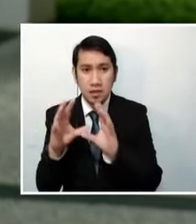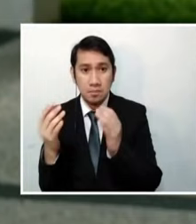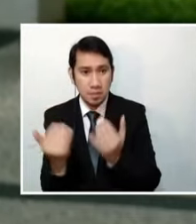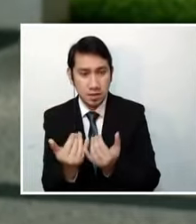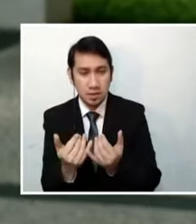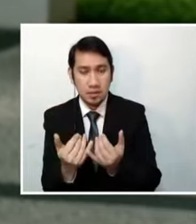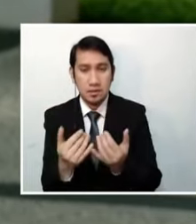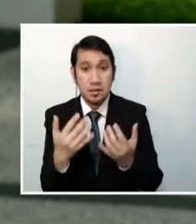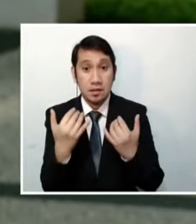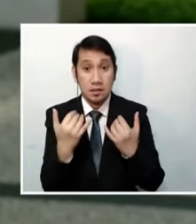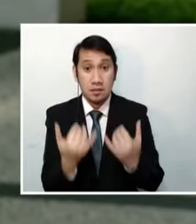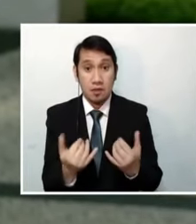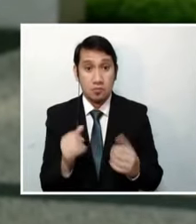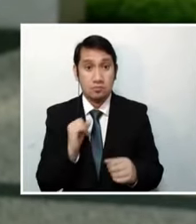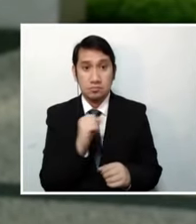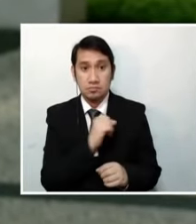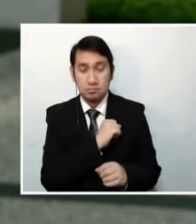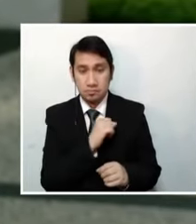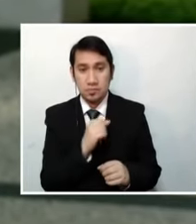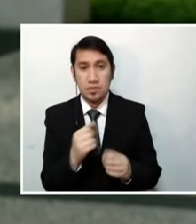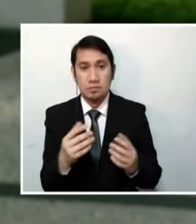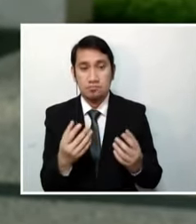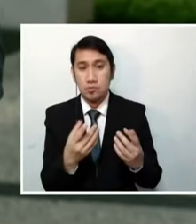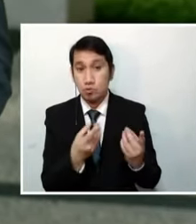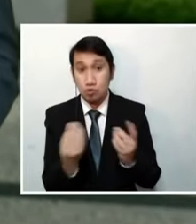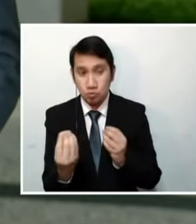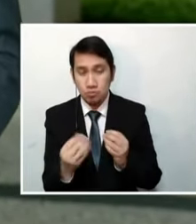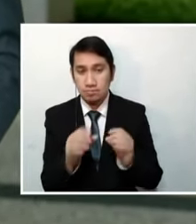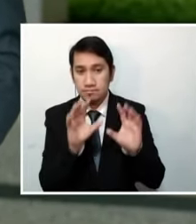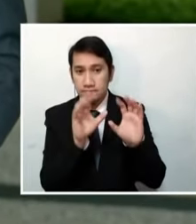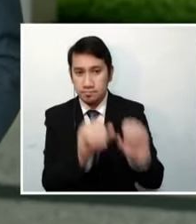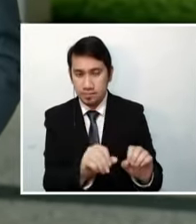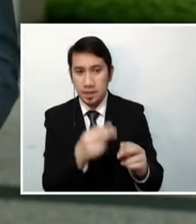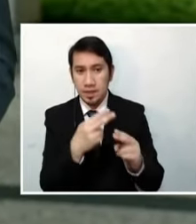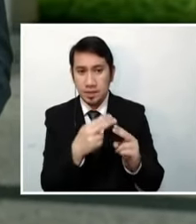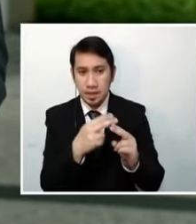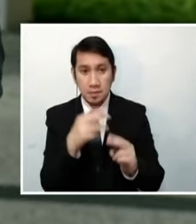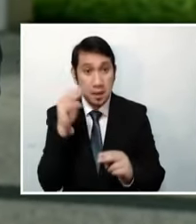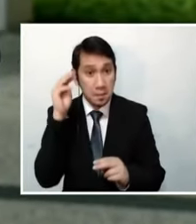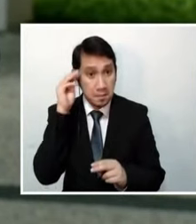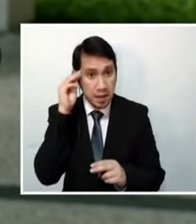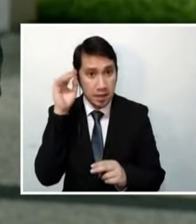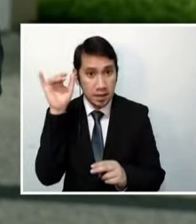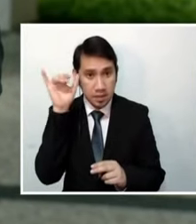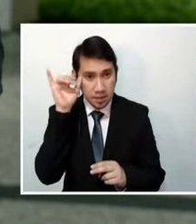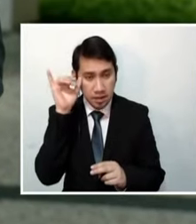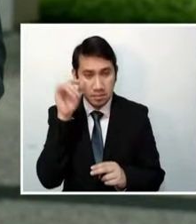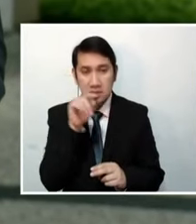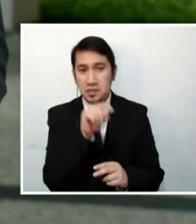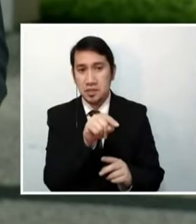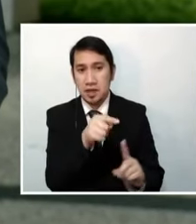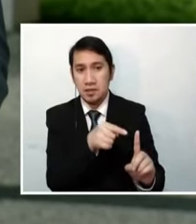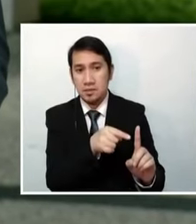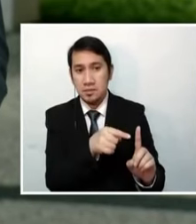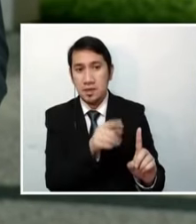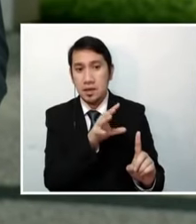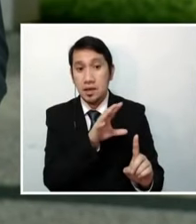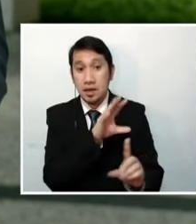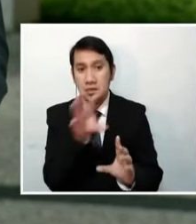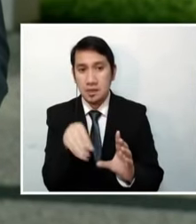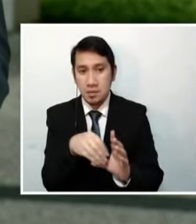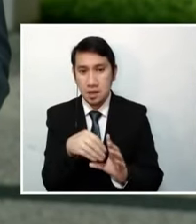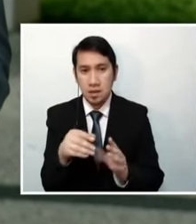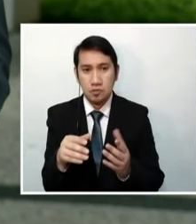para ipa-aresto si dating Presidential Economic Advisor Michael Young na nadawit sa umano'y overpriced na